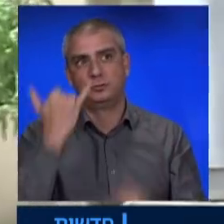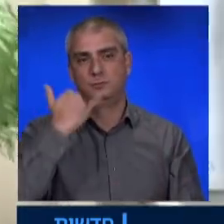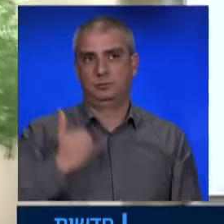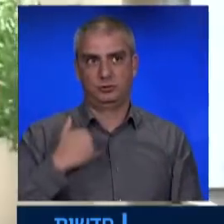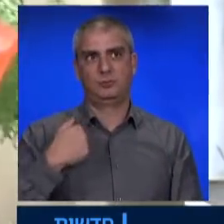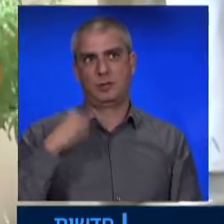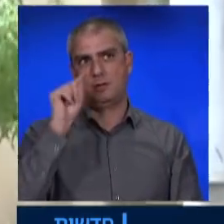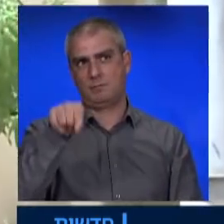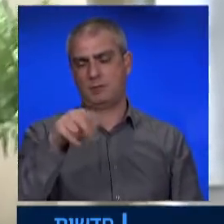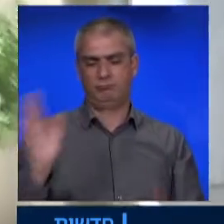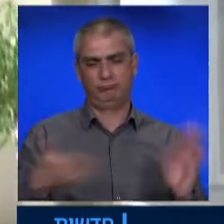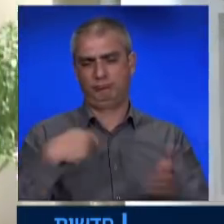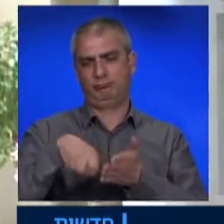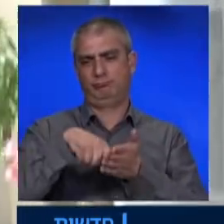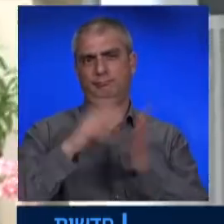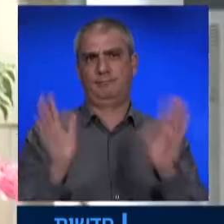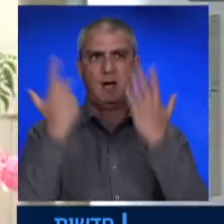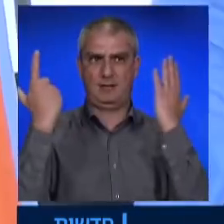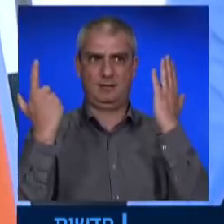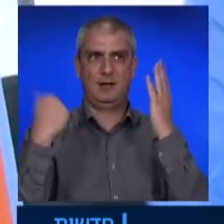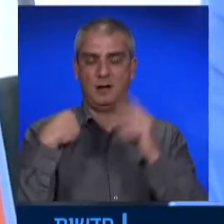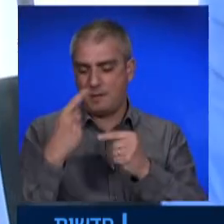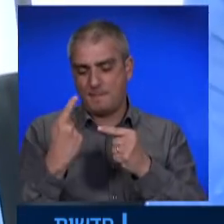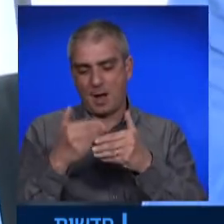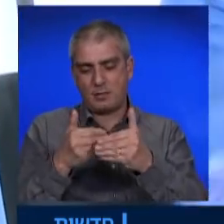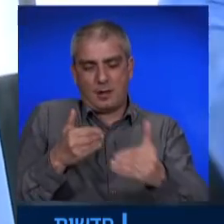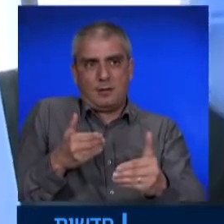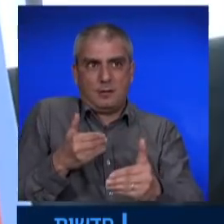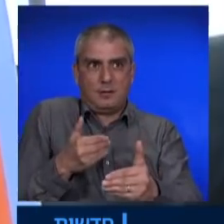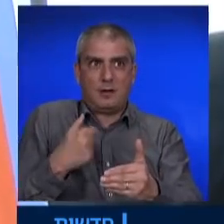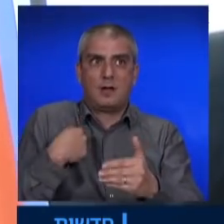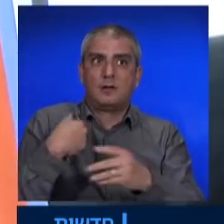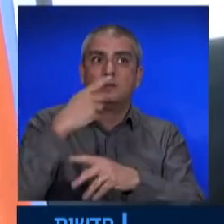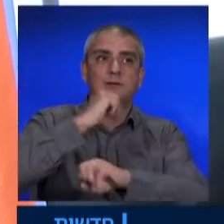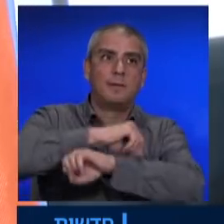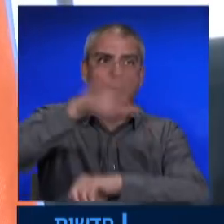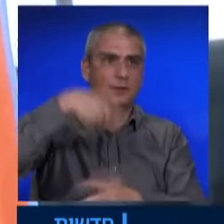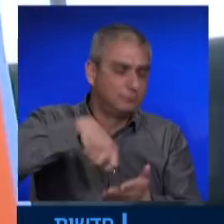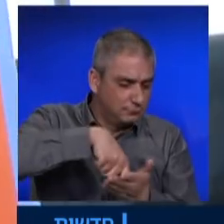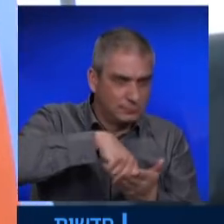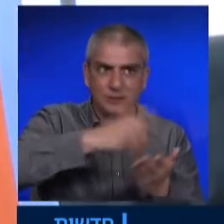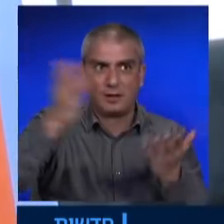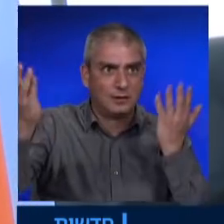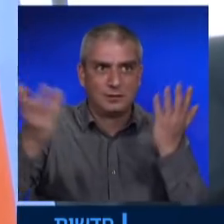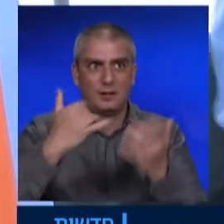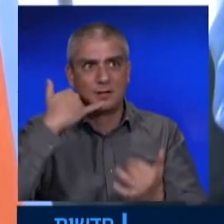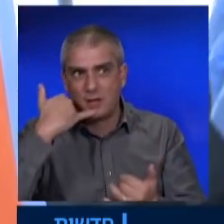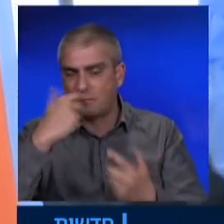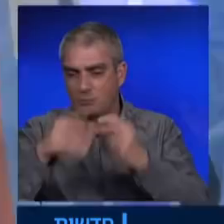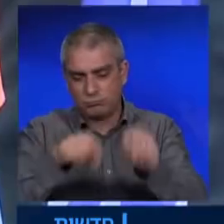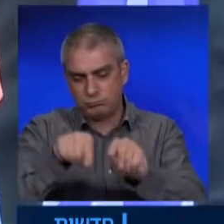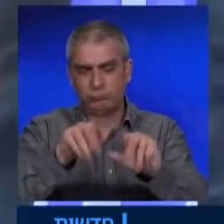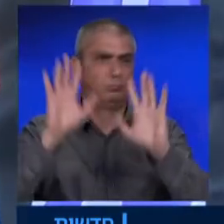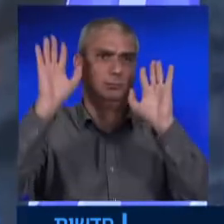מגיעים, אני מדקטק, עומד איזה מטר אחור, אומר לו, צא למרפסת, אני בא, מסדר את הטלפון כך וכך,